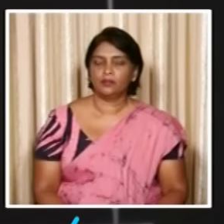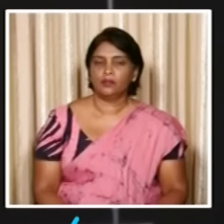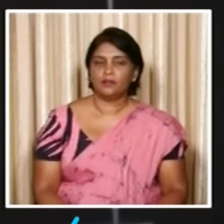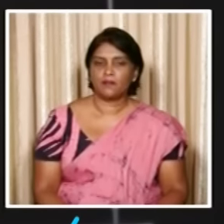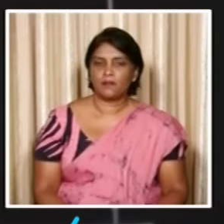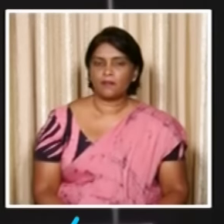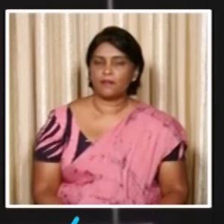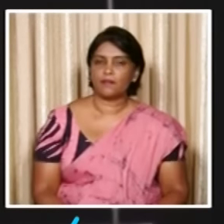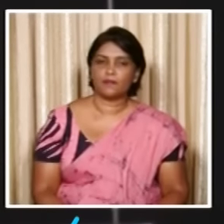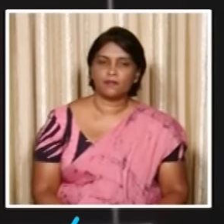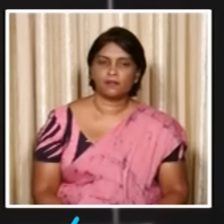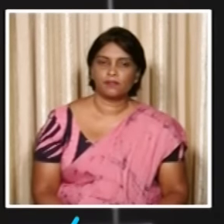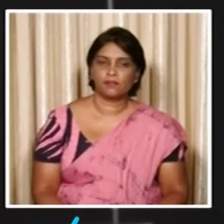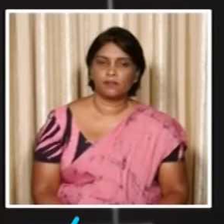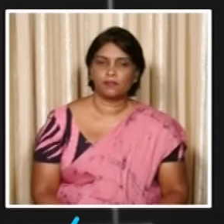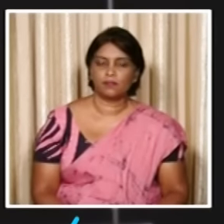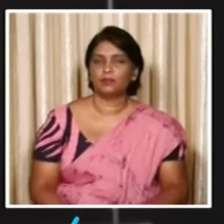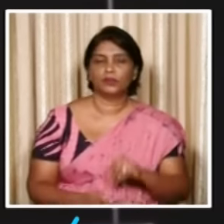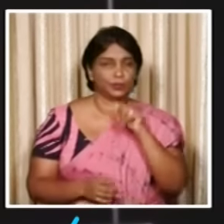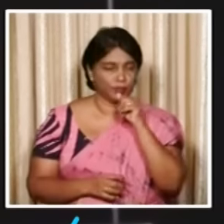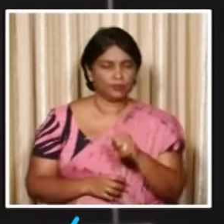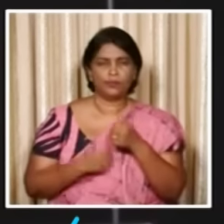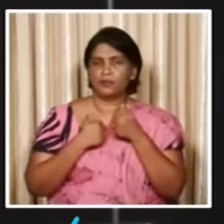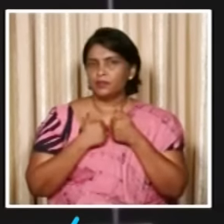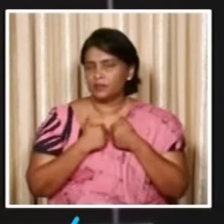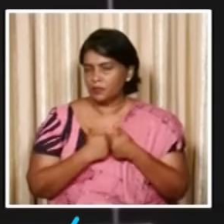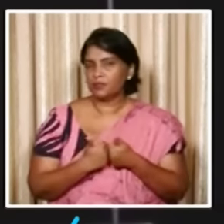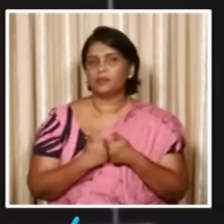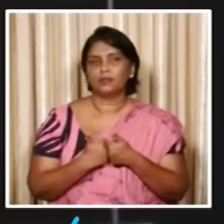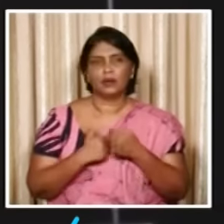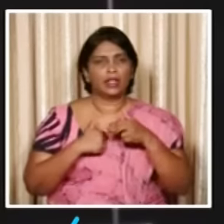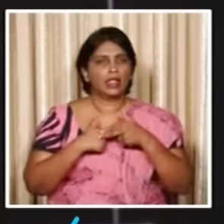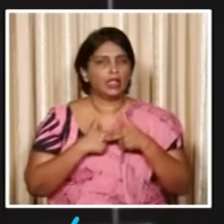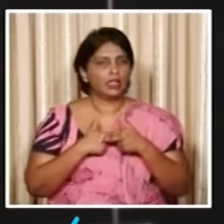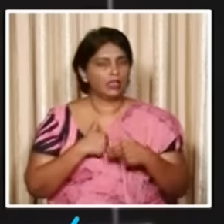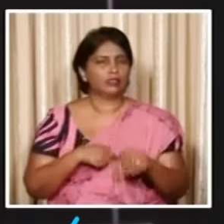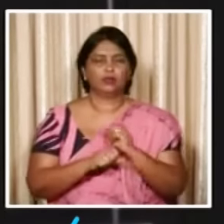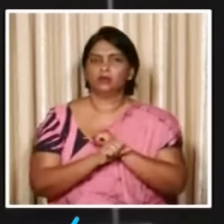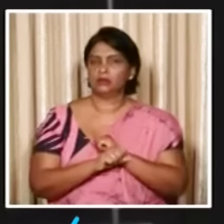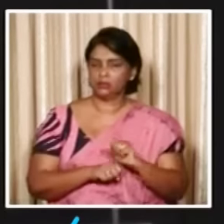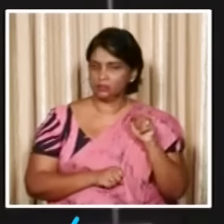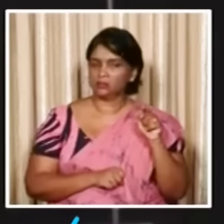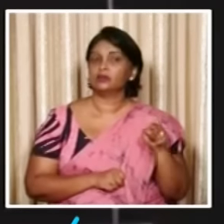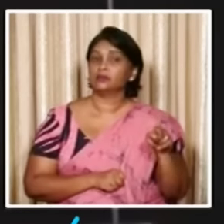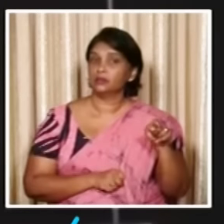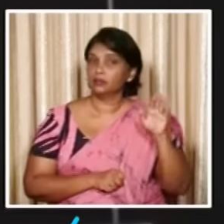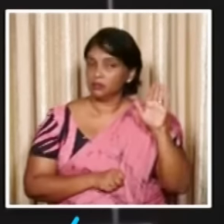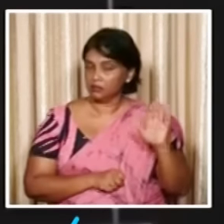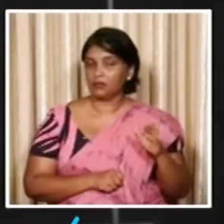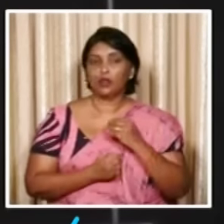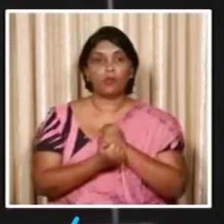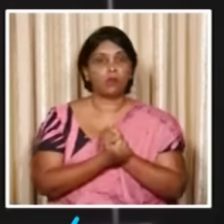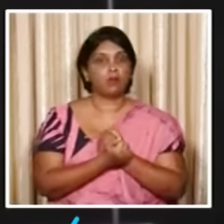காரணங்களோ நியாயங்களோ இன்றி போலீசாரால் கைது செய்யப்பட்டு நேற்று வரை தடுத்து வைக்கப்பட்டிருந்த அந்த 8 விடுதலை செய்யப்பட்டமை முதலில் நாங்கள்